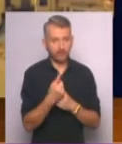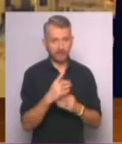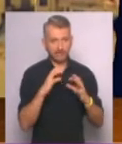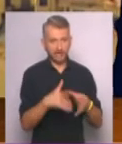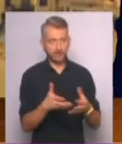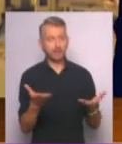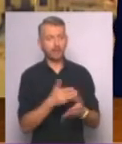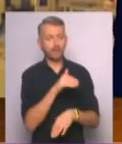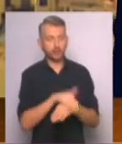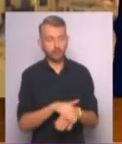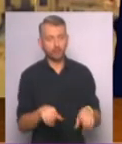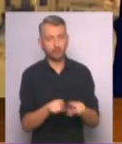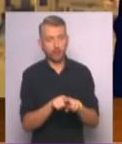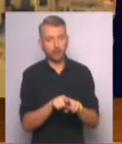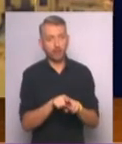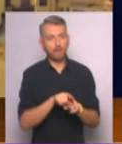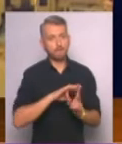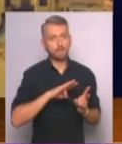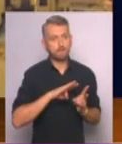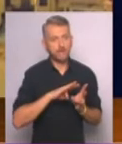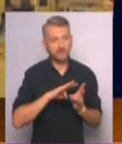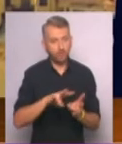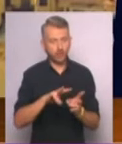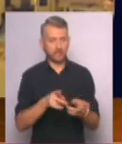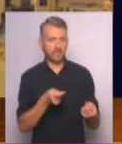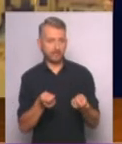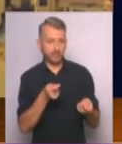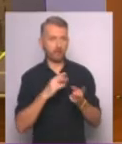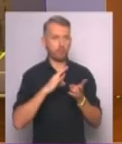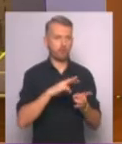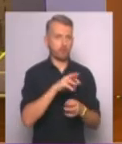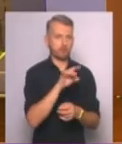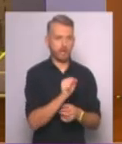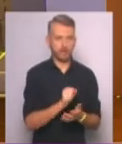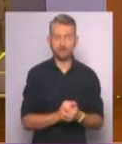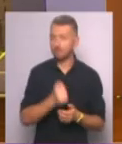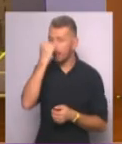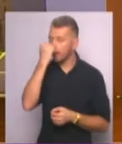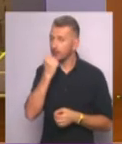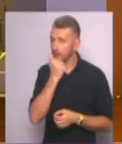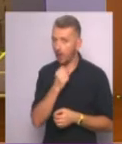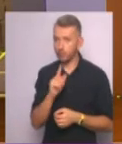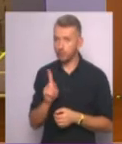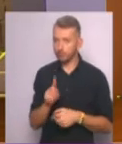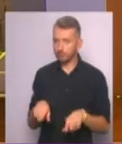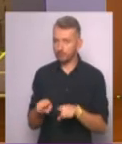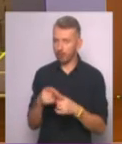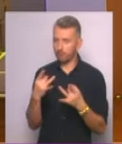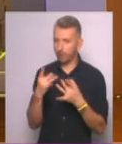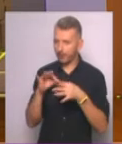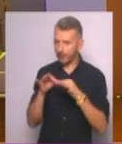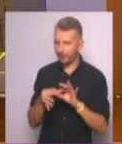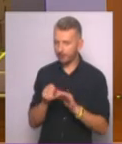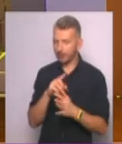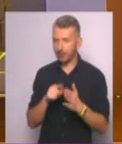які фактично таким чином підводять керівництво, підводять мера. Так, дуже дякую, пані Наталія, за те, що таким чином пояснили саме це